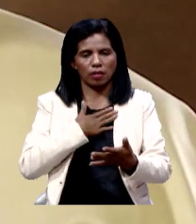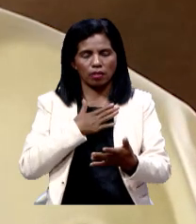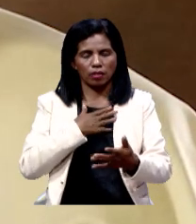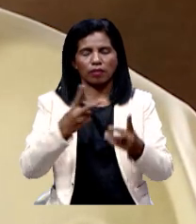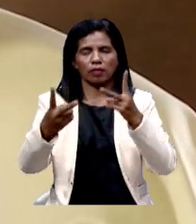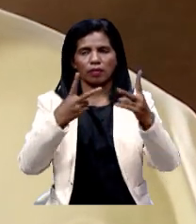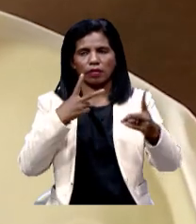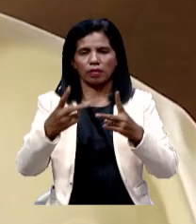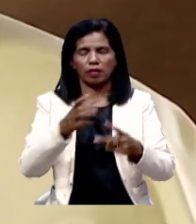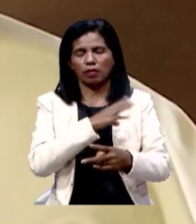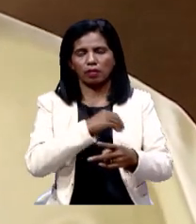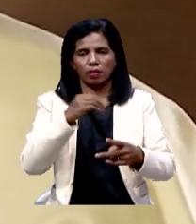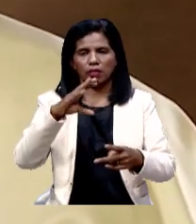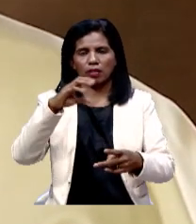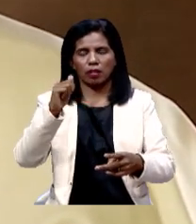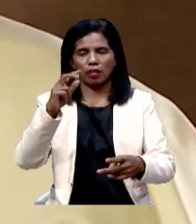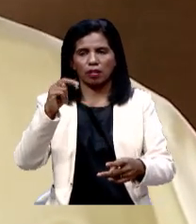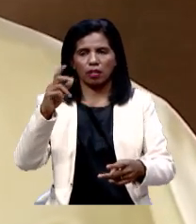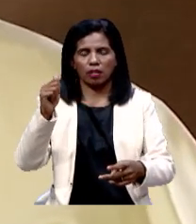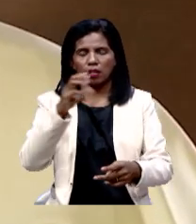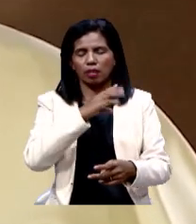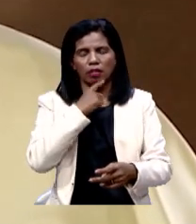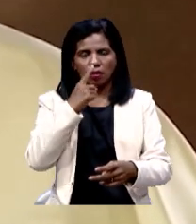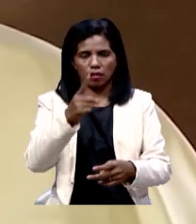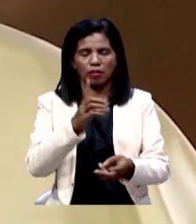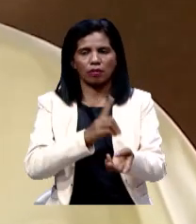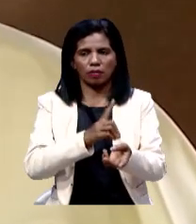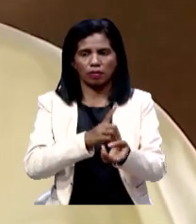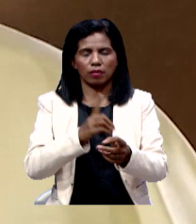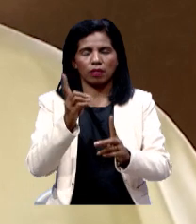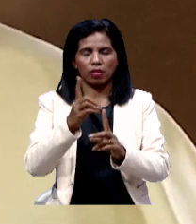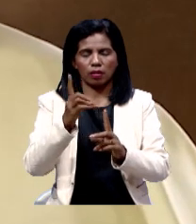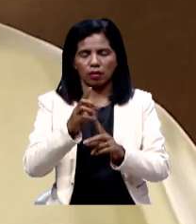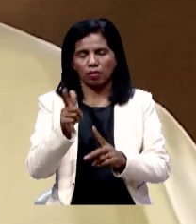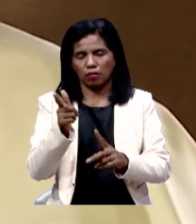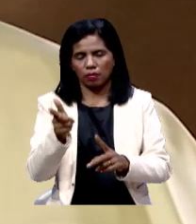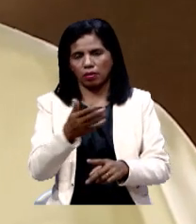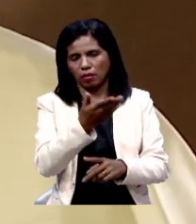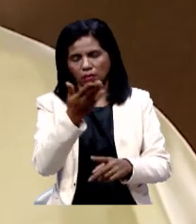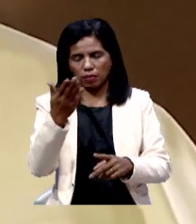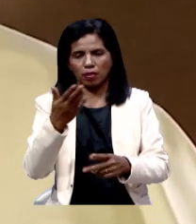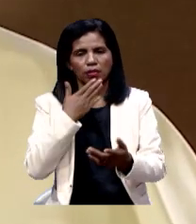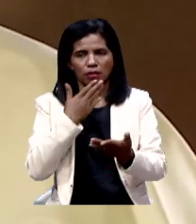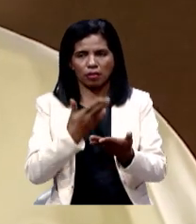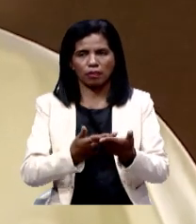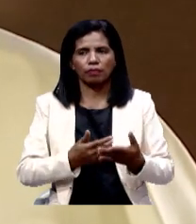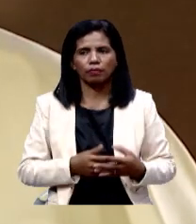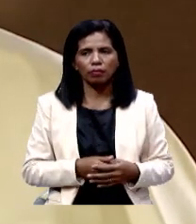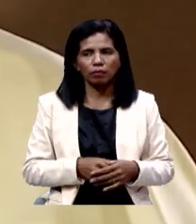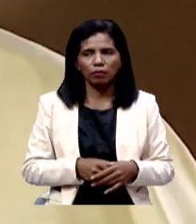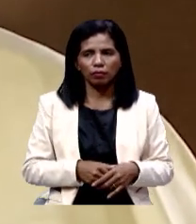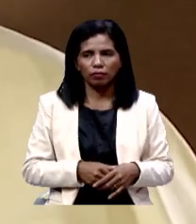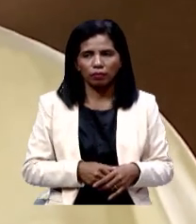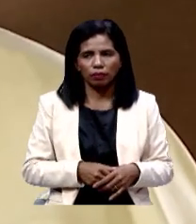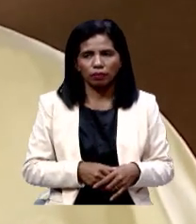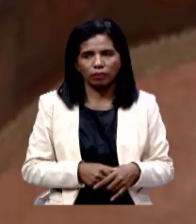ida mak ba Canada, tam ba Dottor Dehan mai hau katak liu lorong ranulu ita bot se recupera. 20 giorni in più lei si